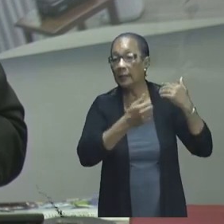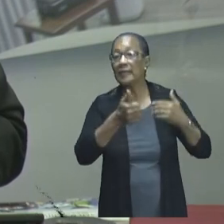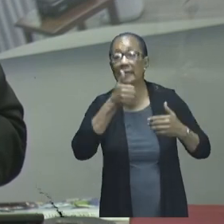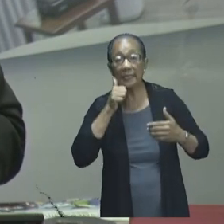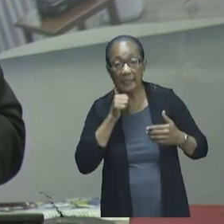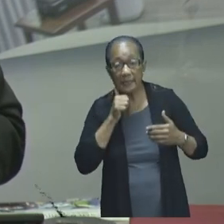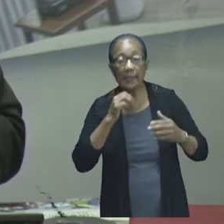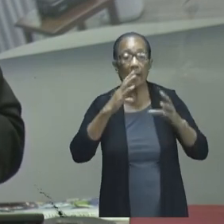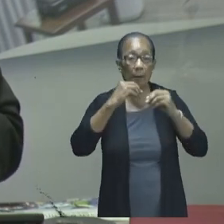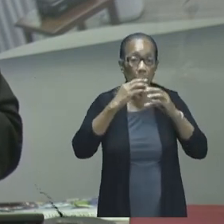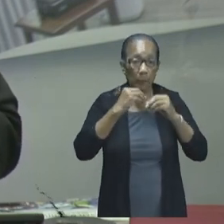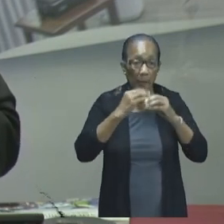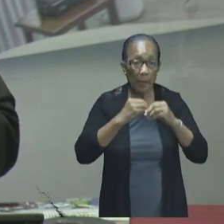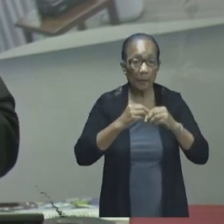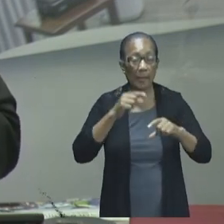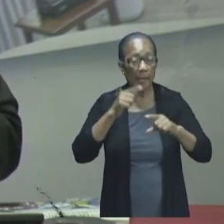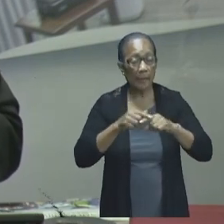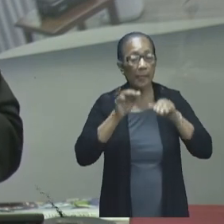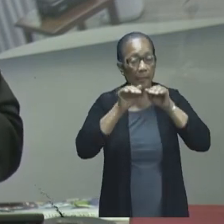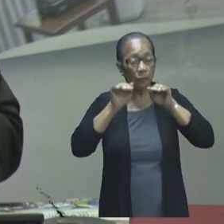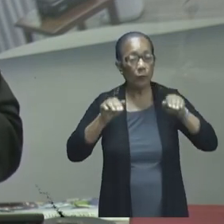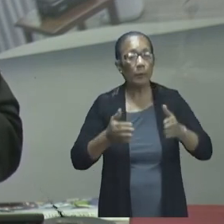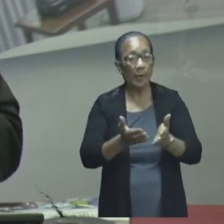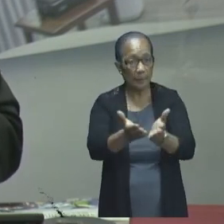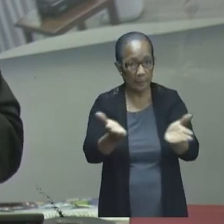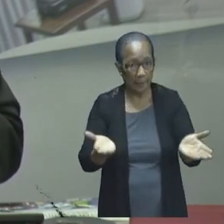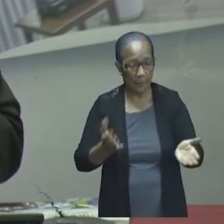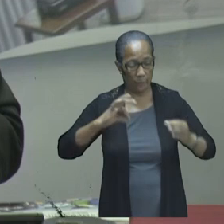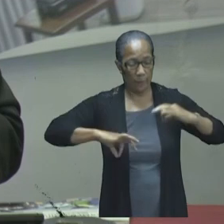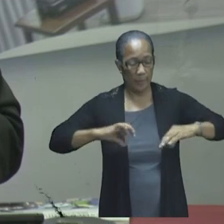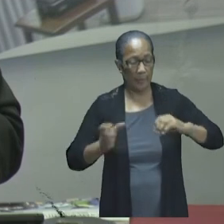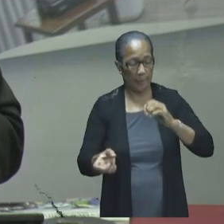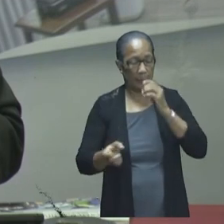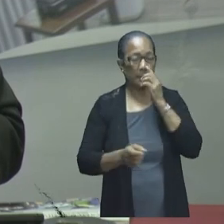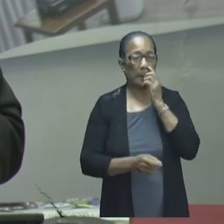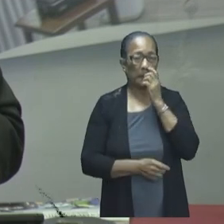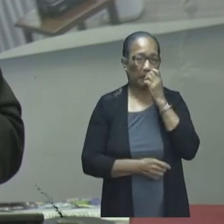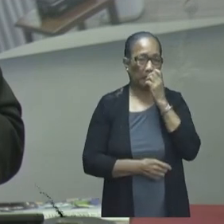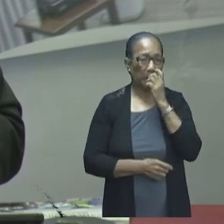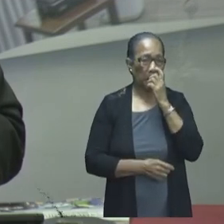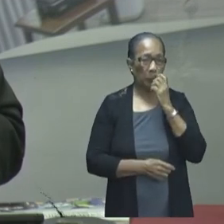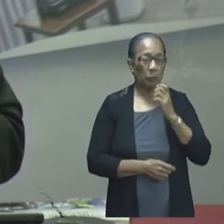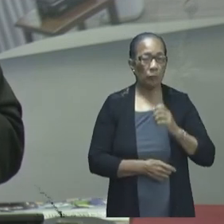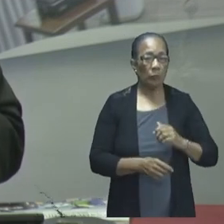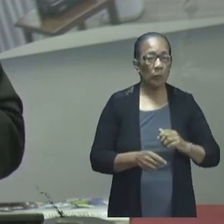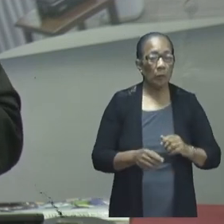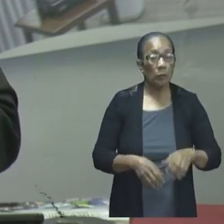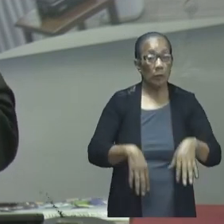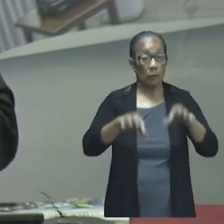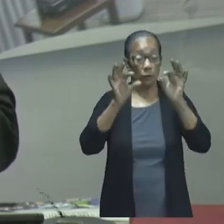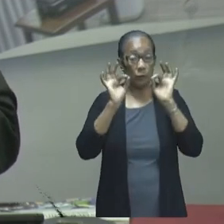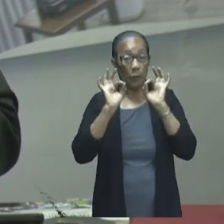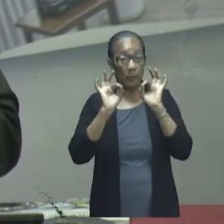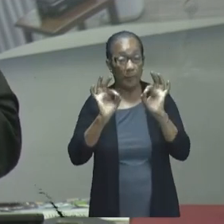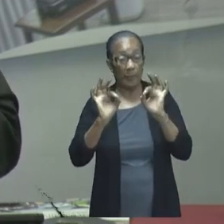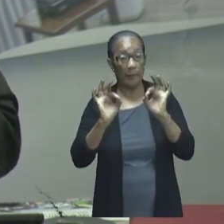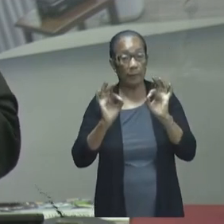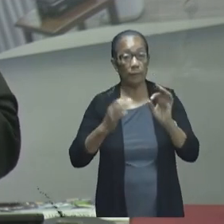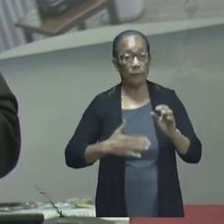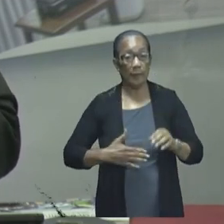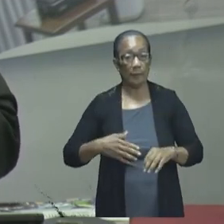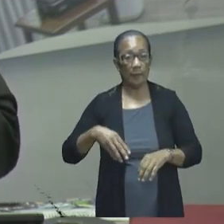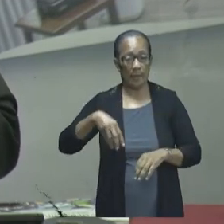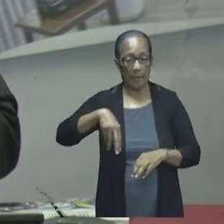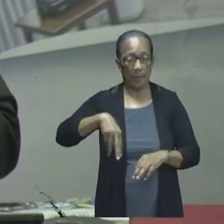over wat nader en voor mikey geven even we een formele zijde van n o p